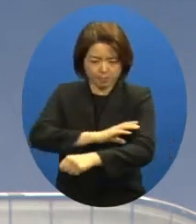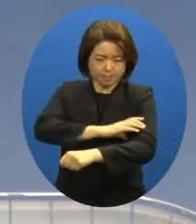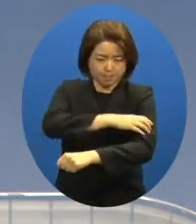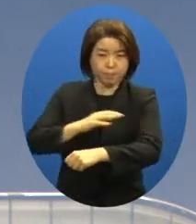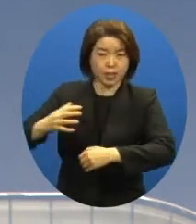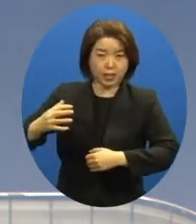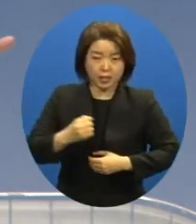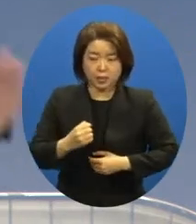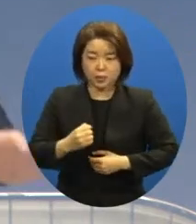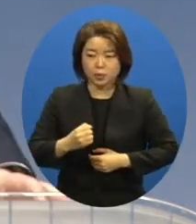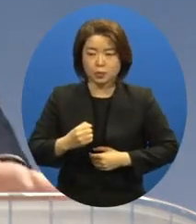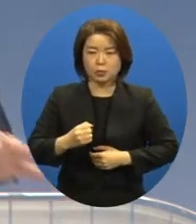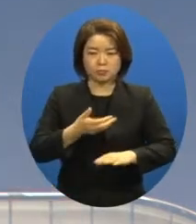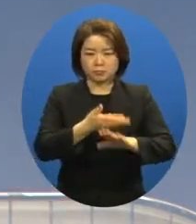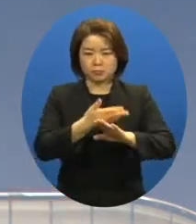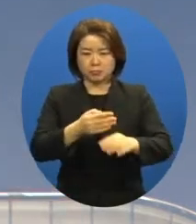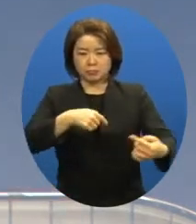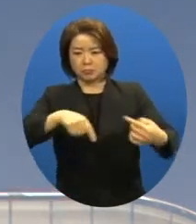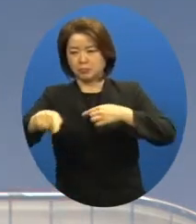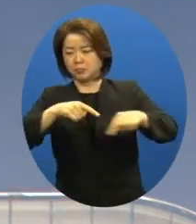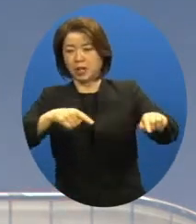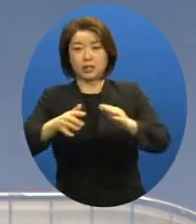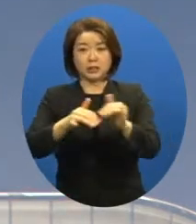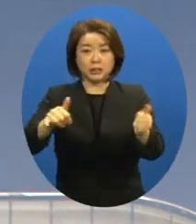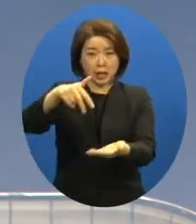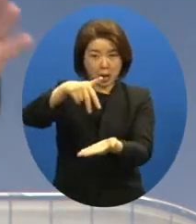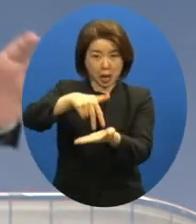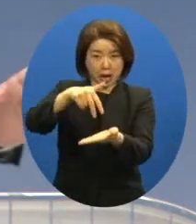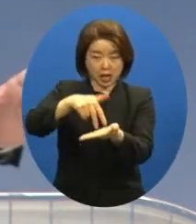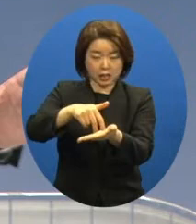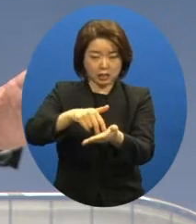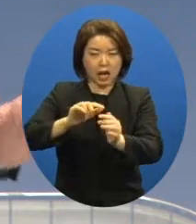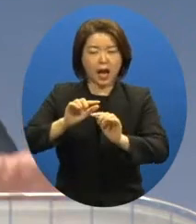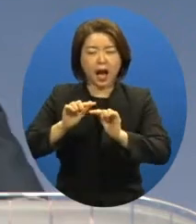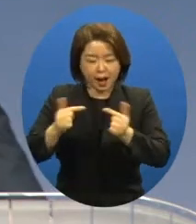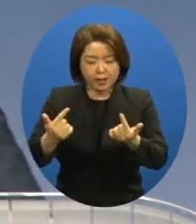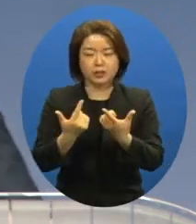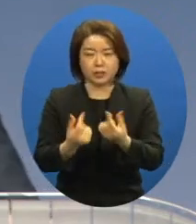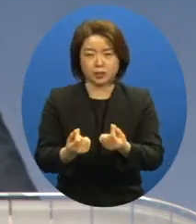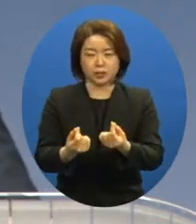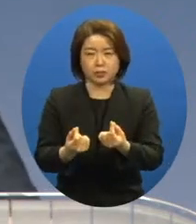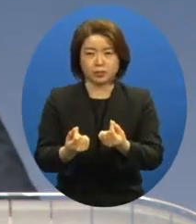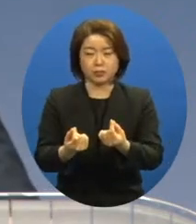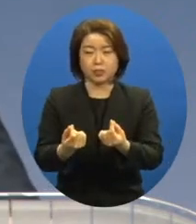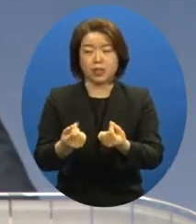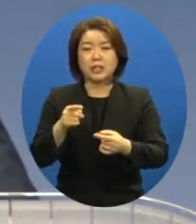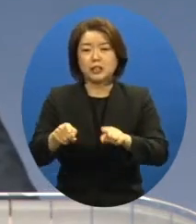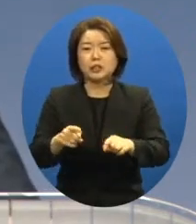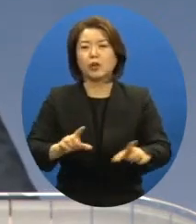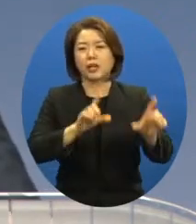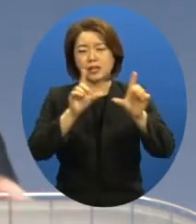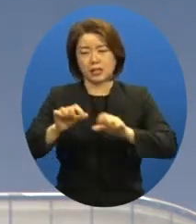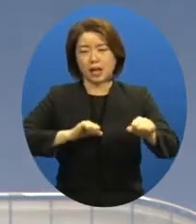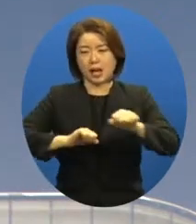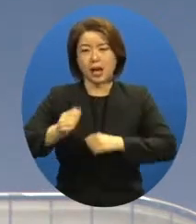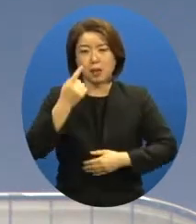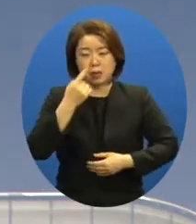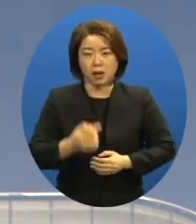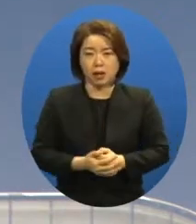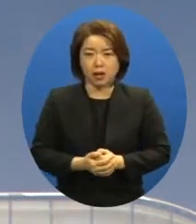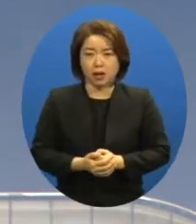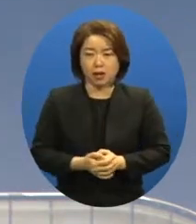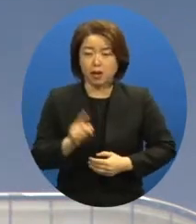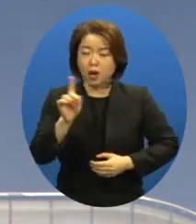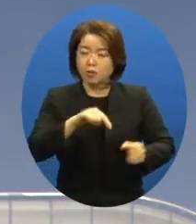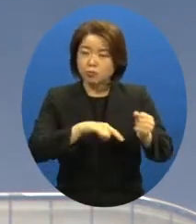사람을 마음껏 이렇게 다스릴 수 있는 사람, 그런 위치에 있지 않은 것처럼 그렇게 살으라는 것. 이게 무슨 의미가